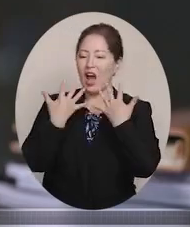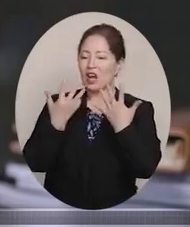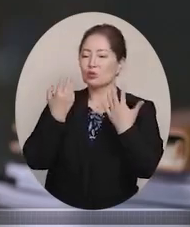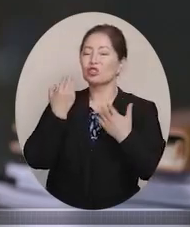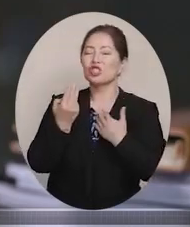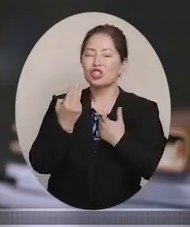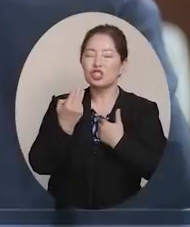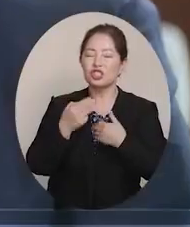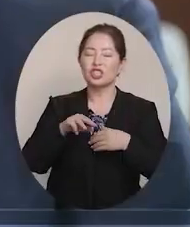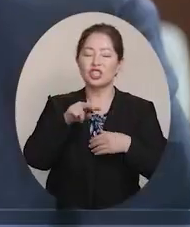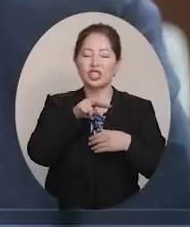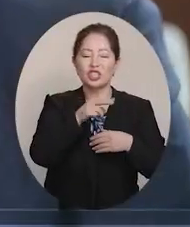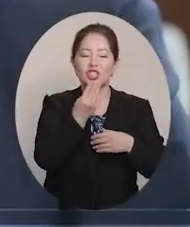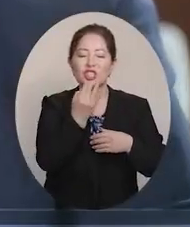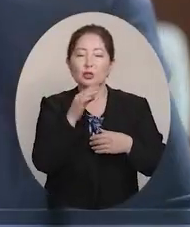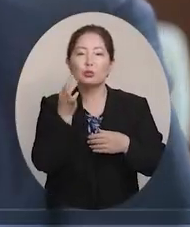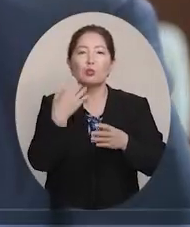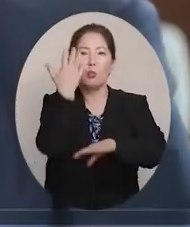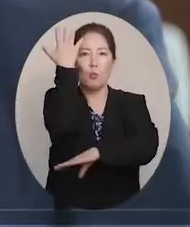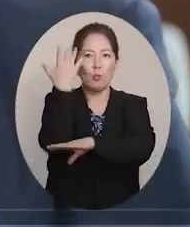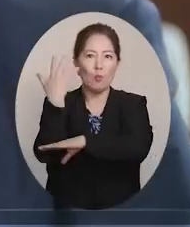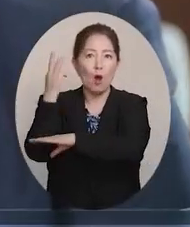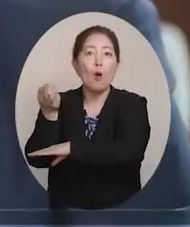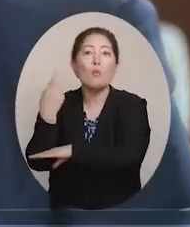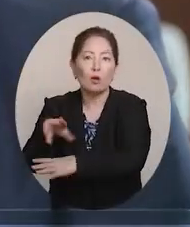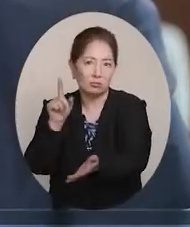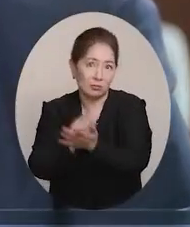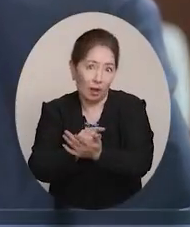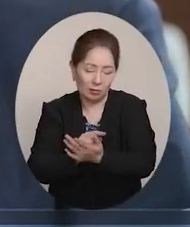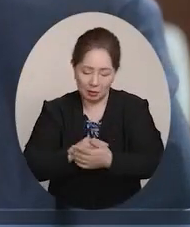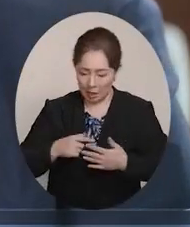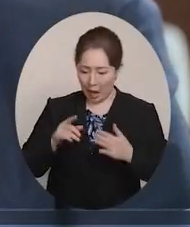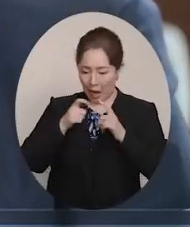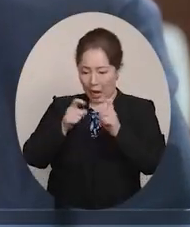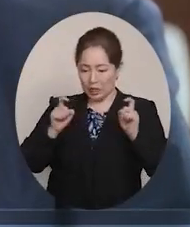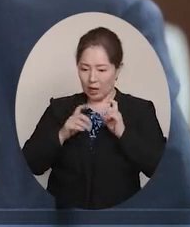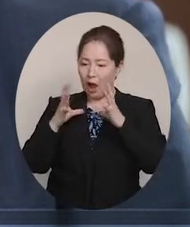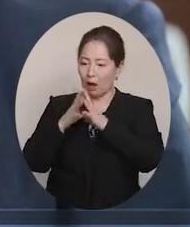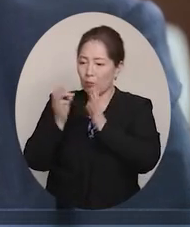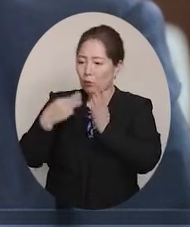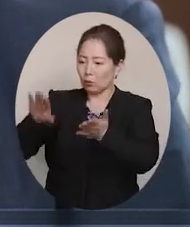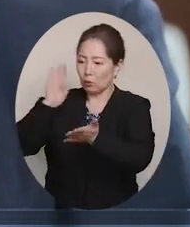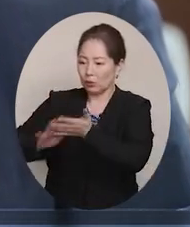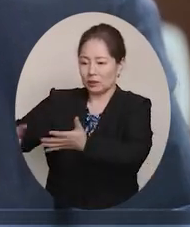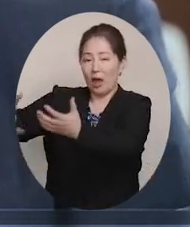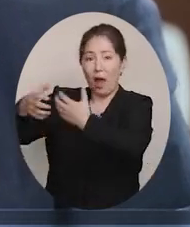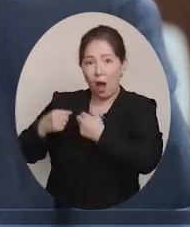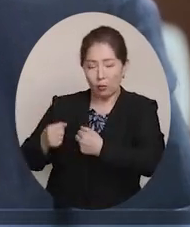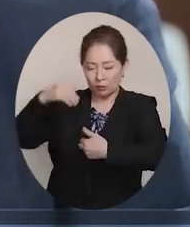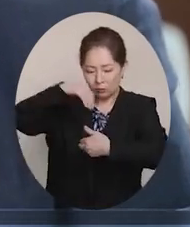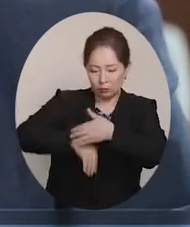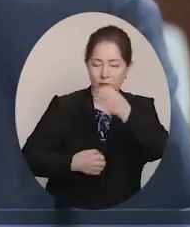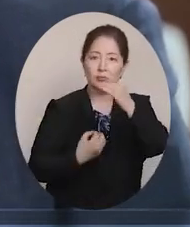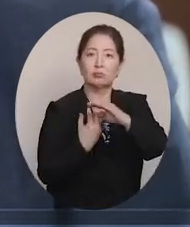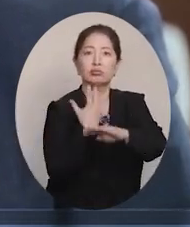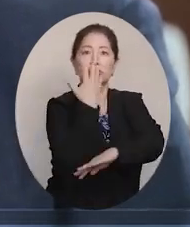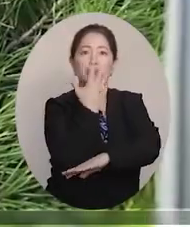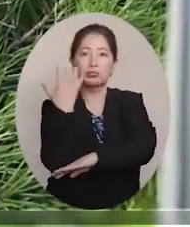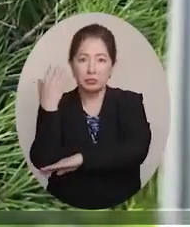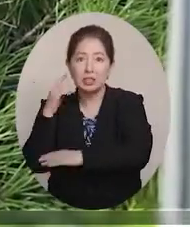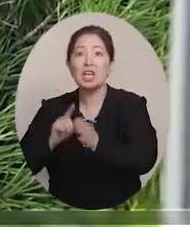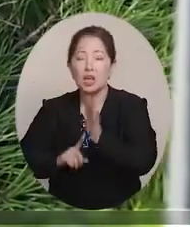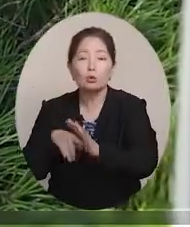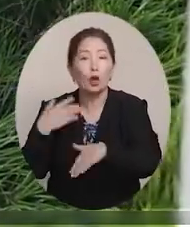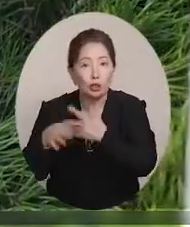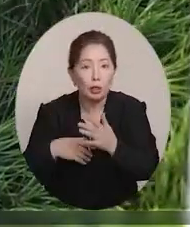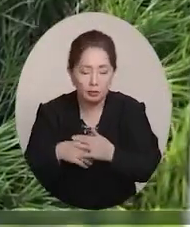мод тариад өгөөч. Энэ нойлыг тавьсан айл болгон хашаанда 10 мод хөдөлтөж аваад энэ ажлыг эхлүүлсэн.